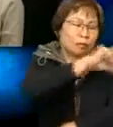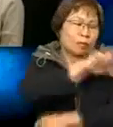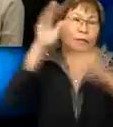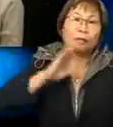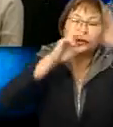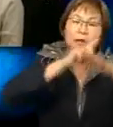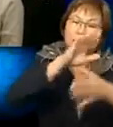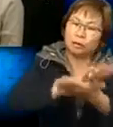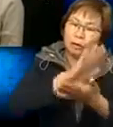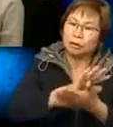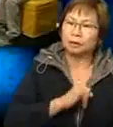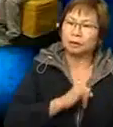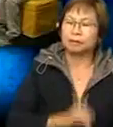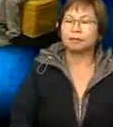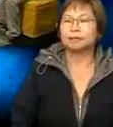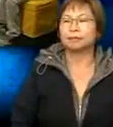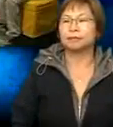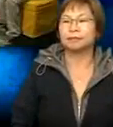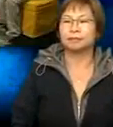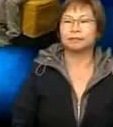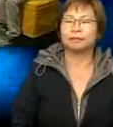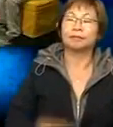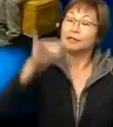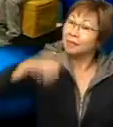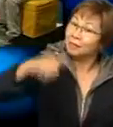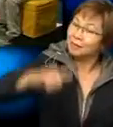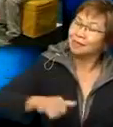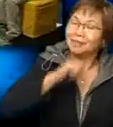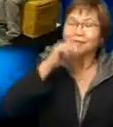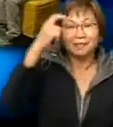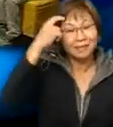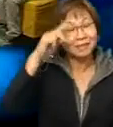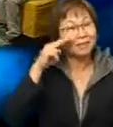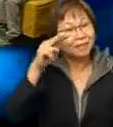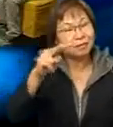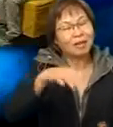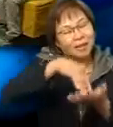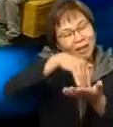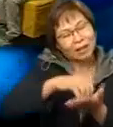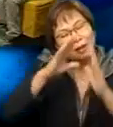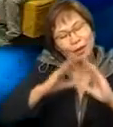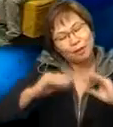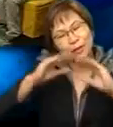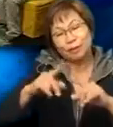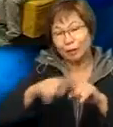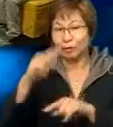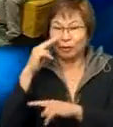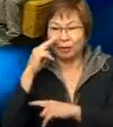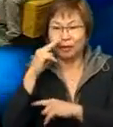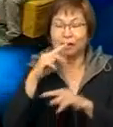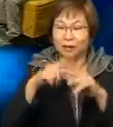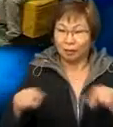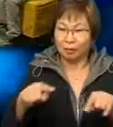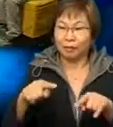Cabit Merah Malaysia di sekolah saya. Oh, ya ke? Tak sangka ya. Nampak Vanessa ni lemah lembut je orangnya. Tapi